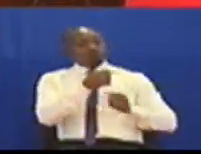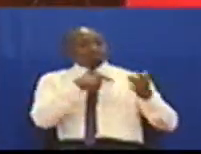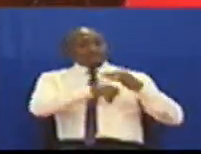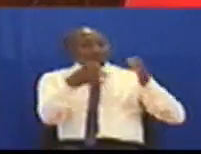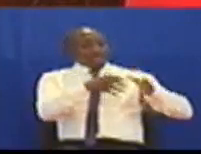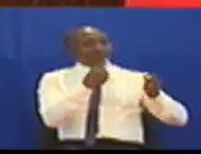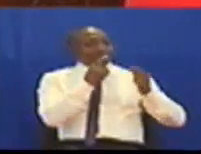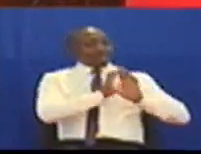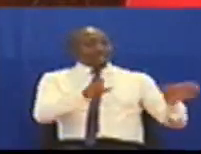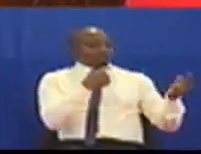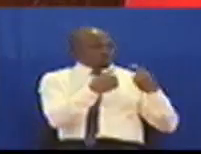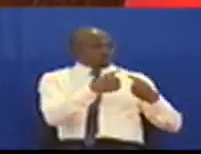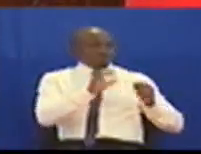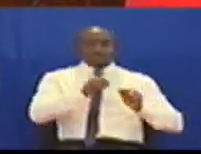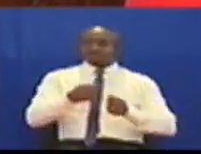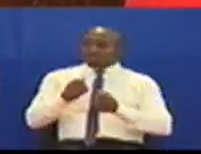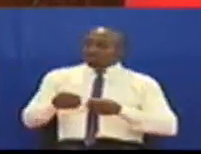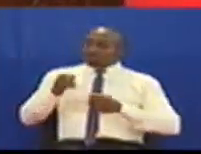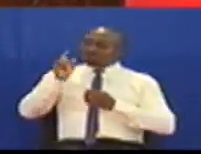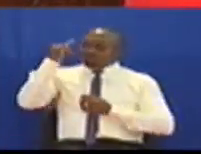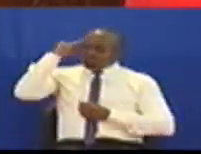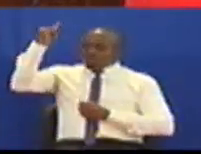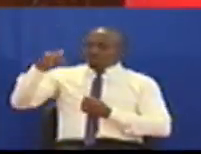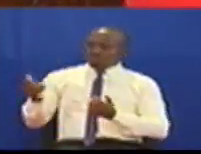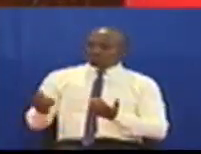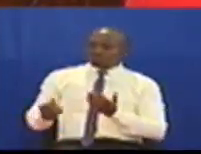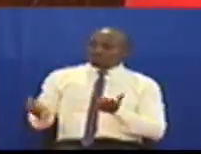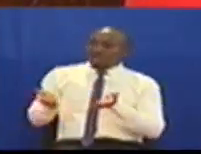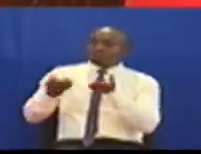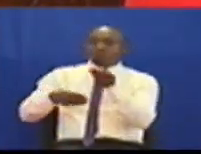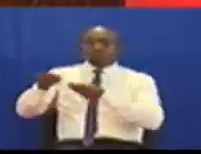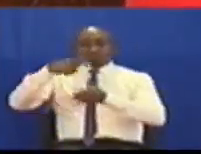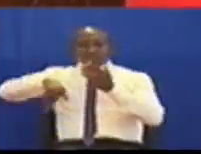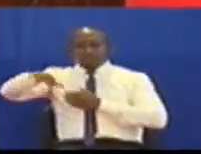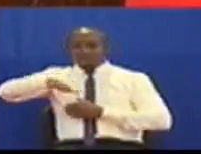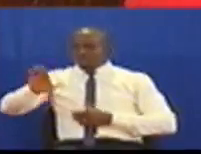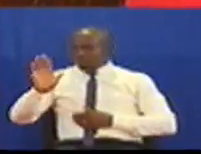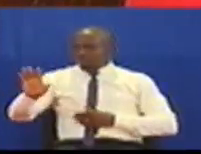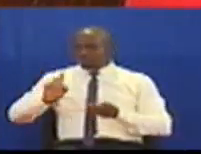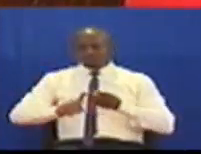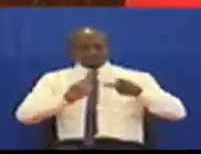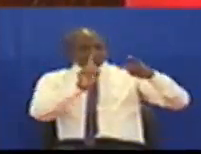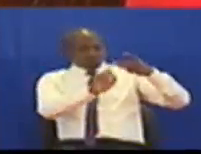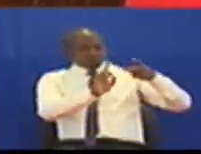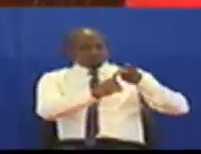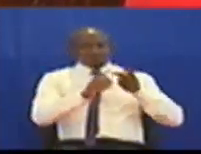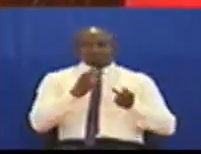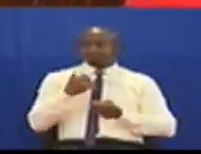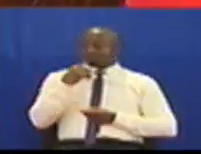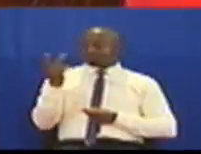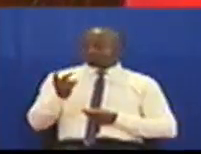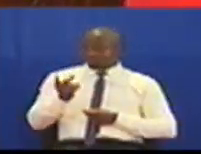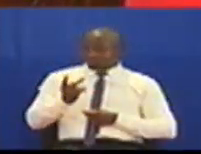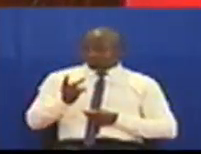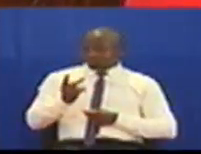Wawe wabunifu wa kuleta maendeleo ya uchumi katika maeneo yao. Jambo la pili ambalo nataka kulisema mheshimiwa